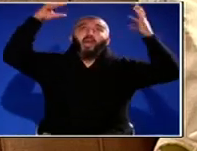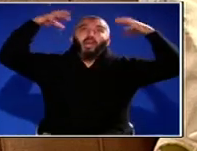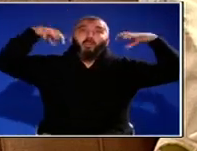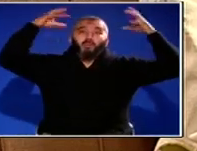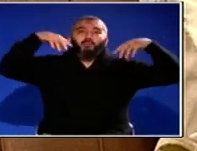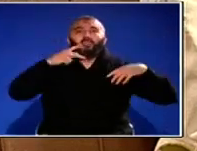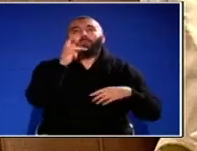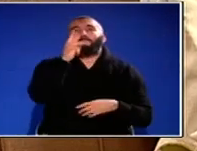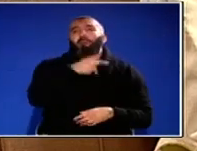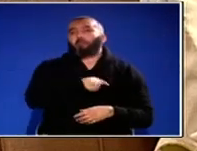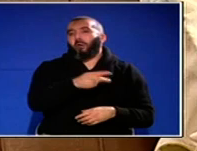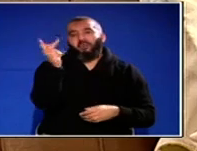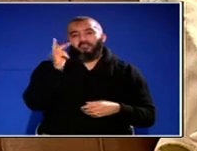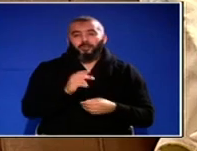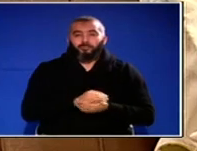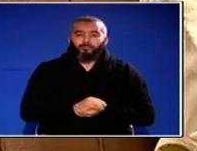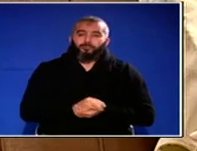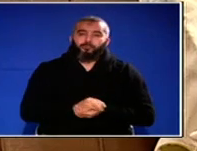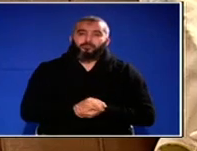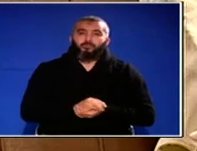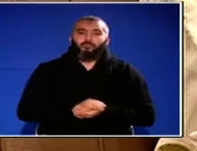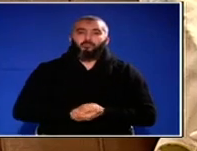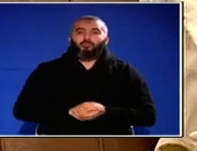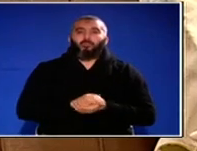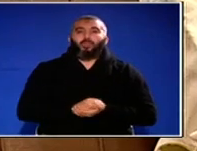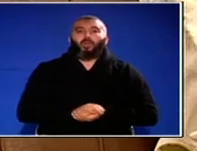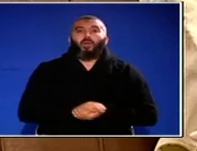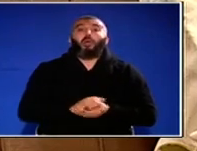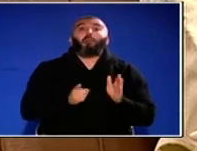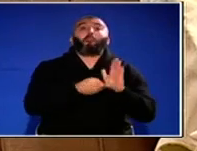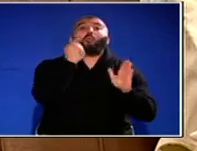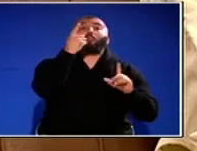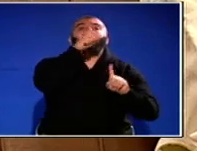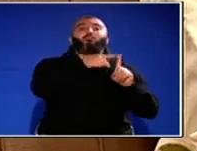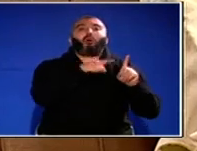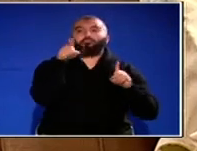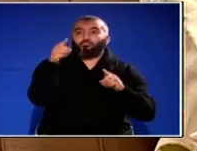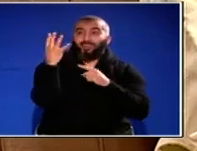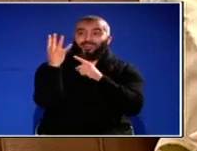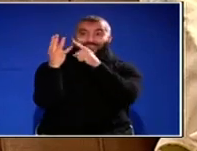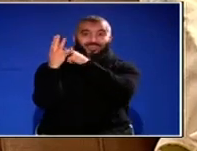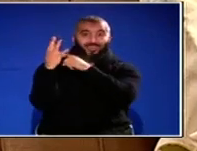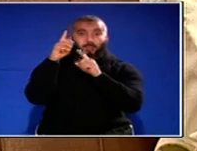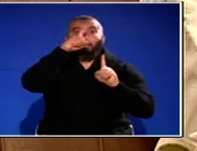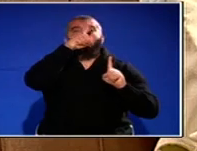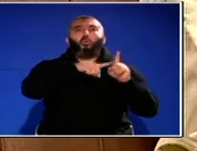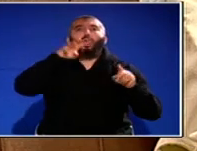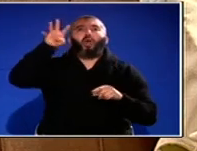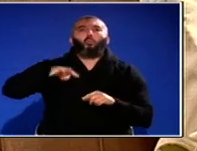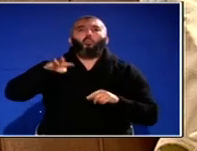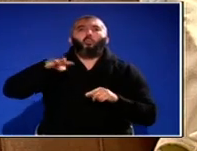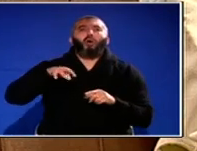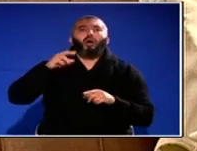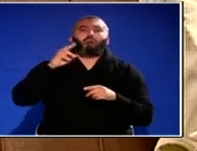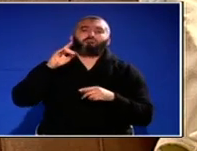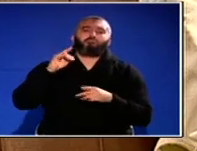وجل. وبالتالي الشهر الأول من الأشهر الحرم هو شهر رجب الذي نحن فيه،